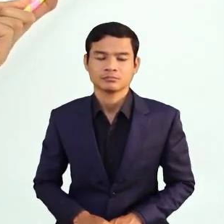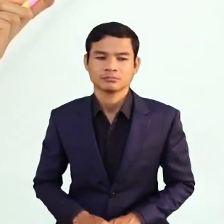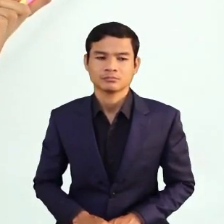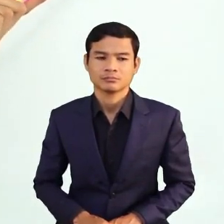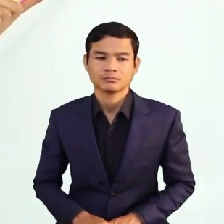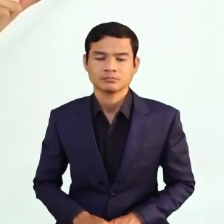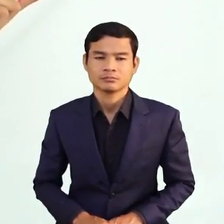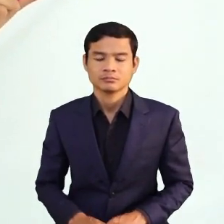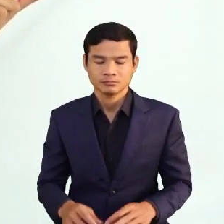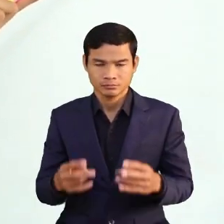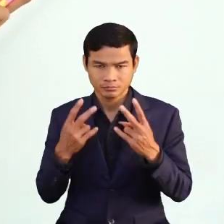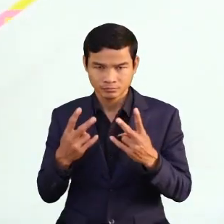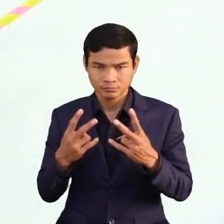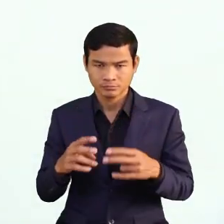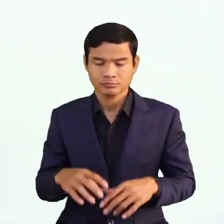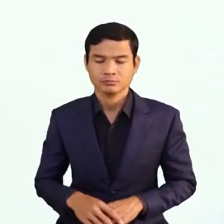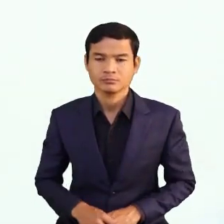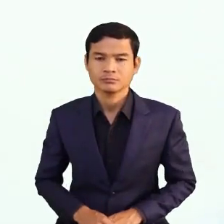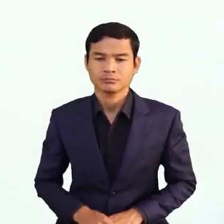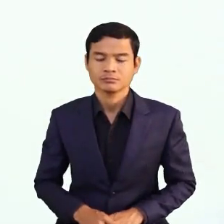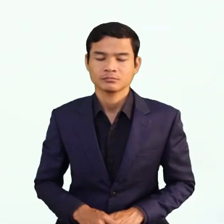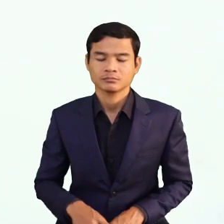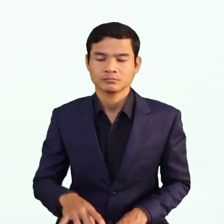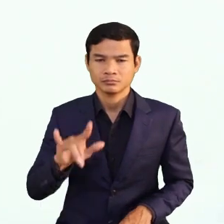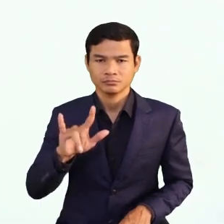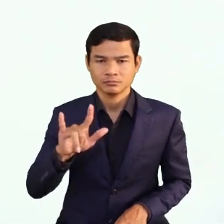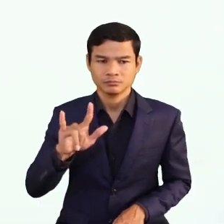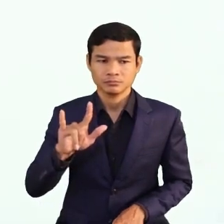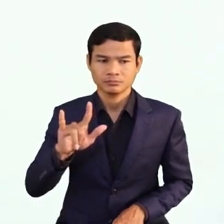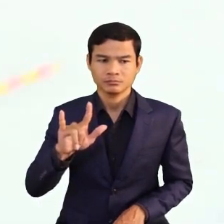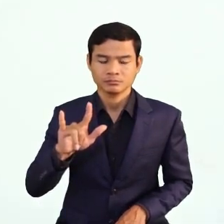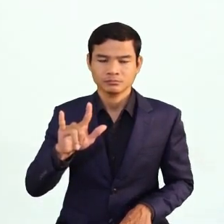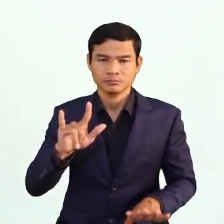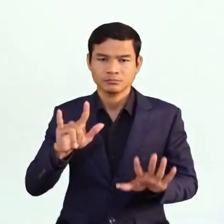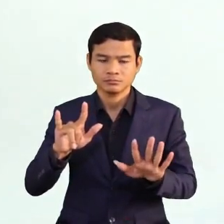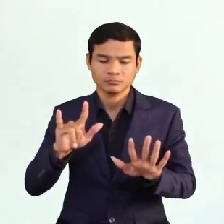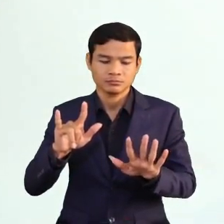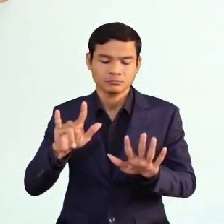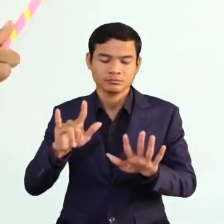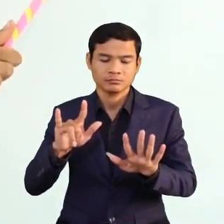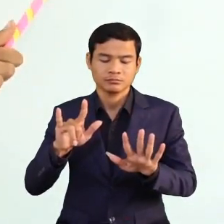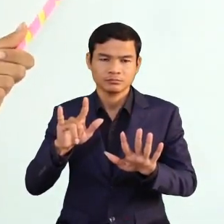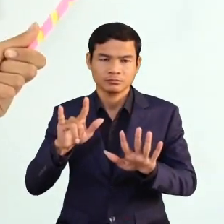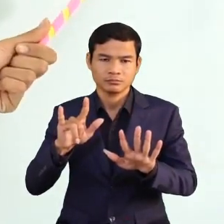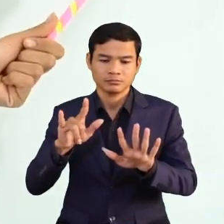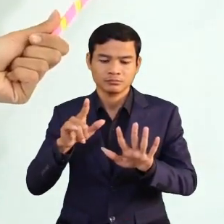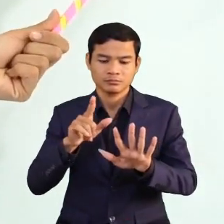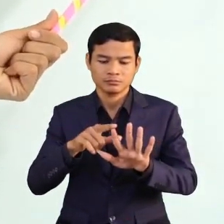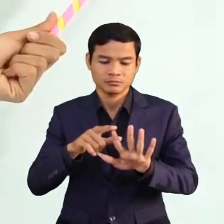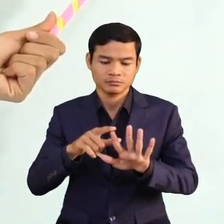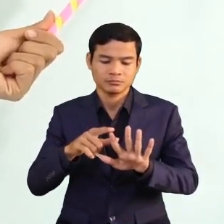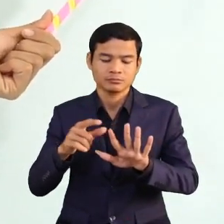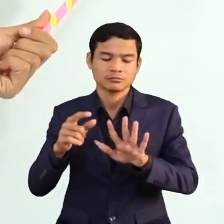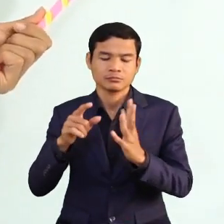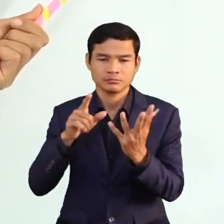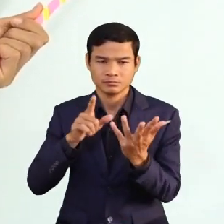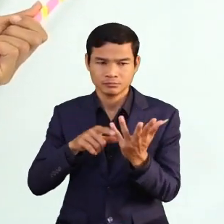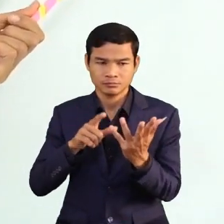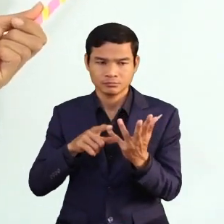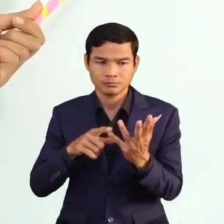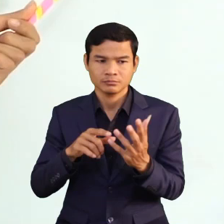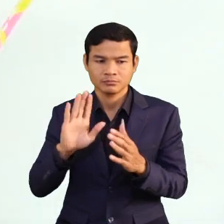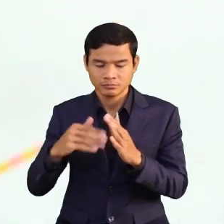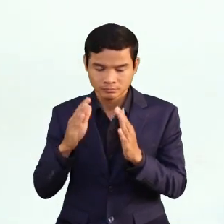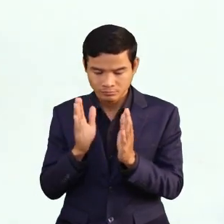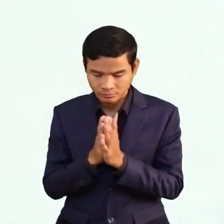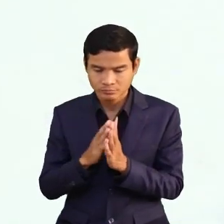ចាផ្ទៀងផ្ទាត់ប៉អ៊ីពីចាអរ